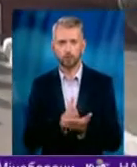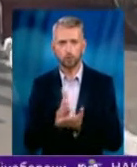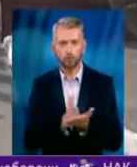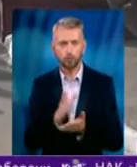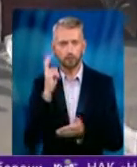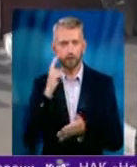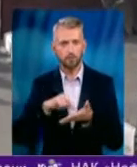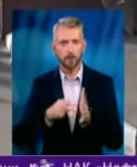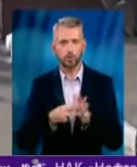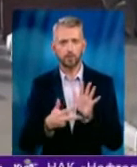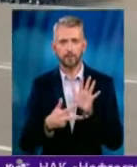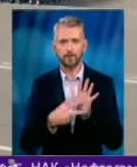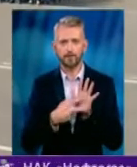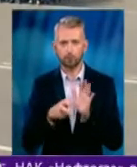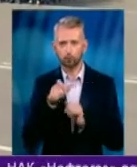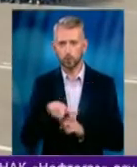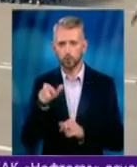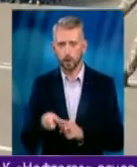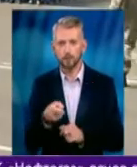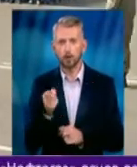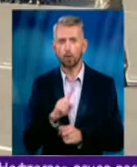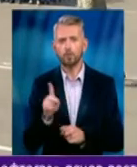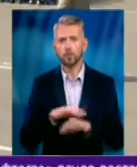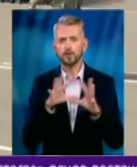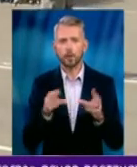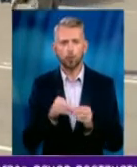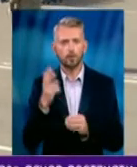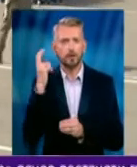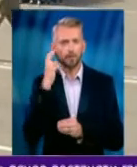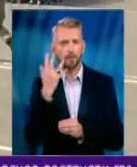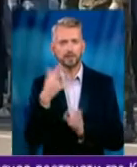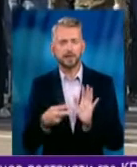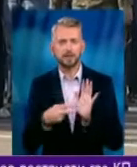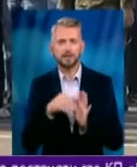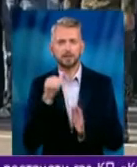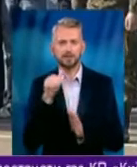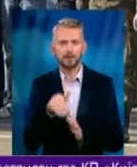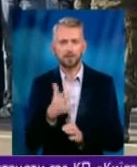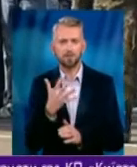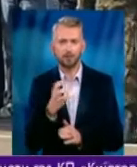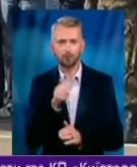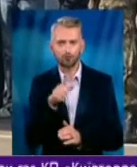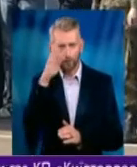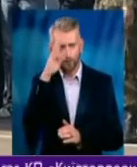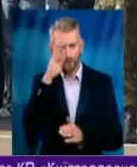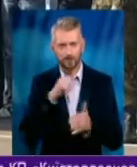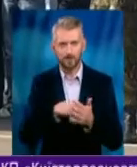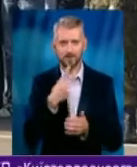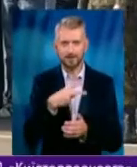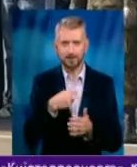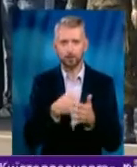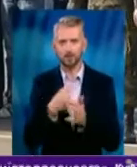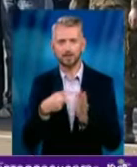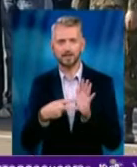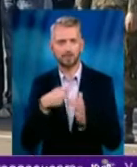службу в Києві планують 8 сотень людей. При тому, що загалом у столиці 57,5 тисяч чоловіків від 20 до